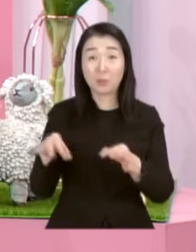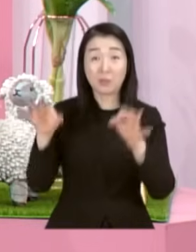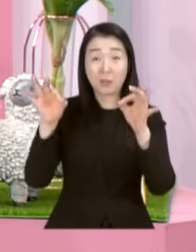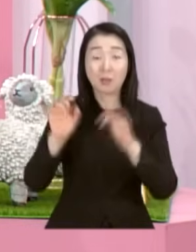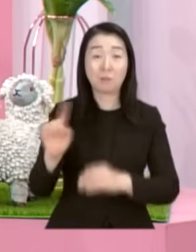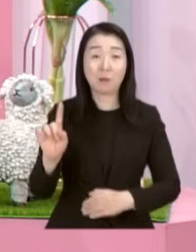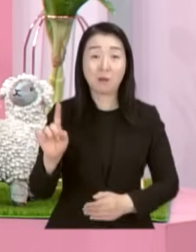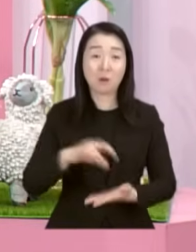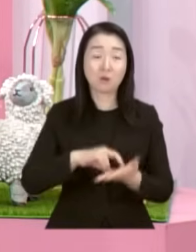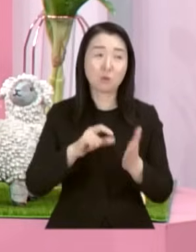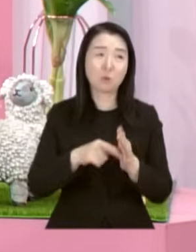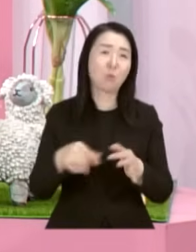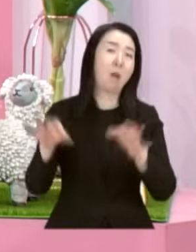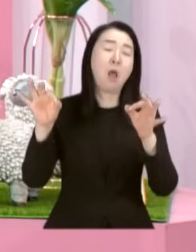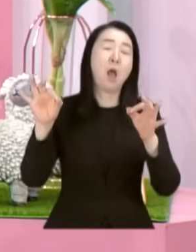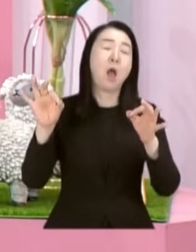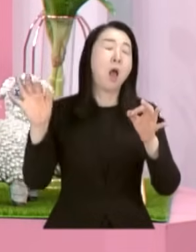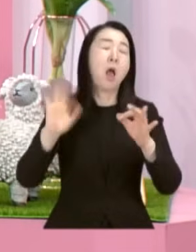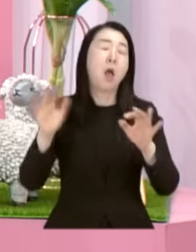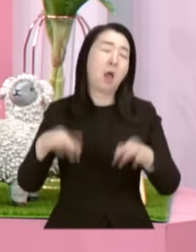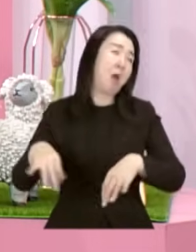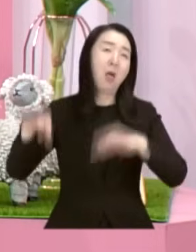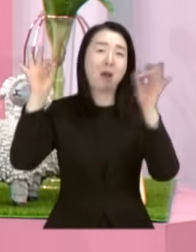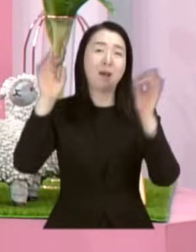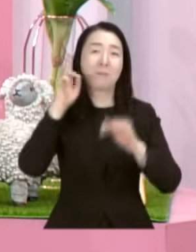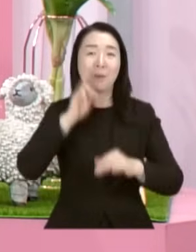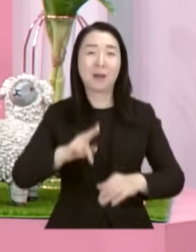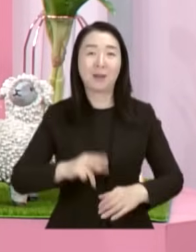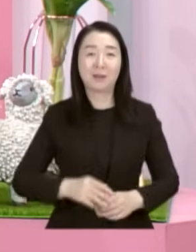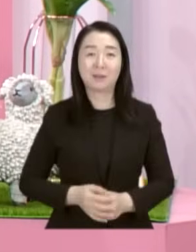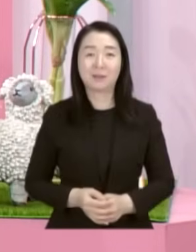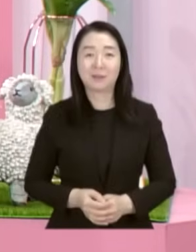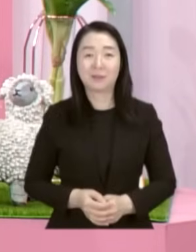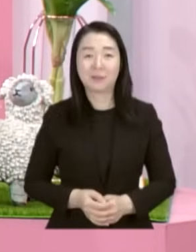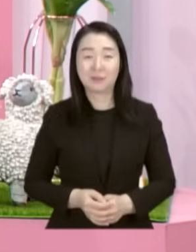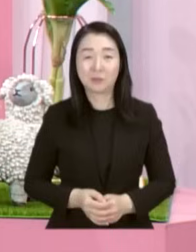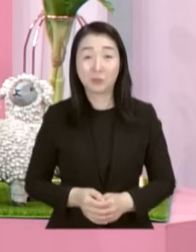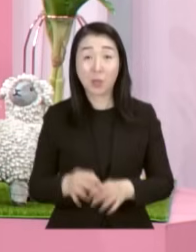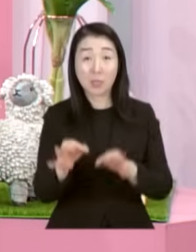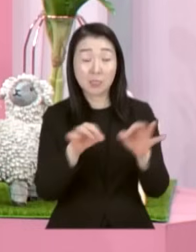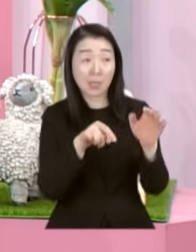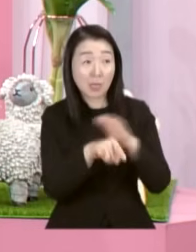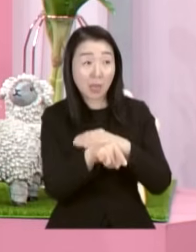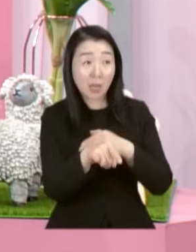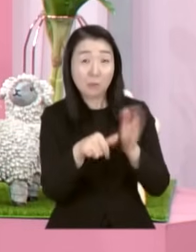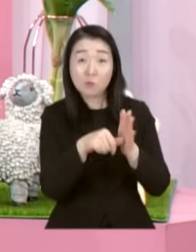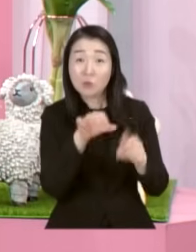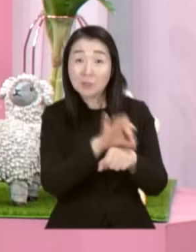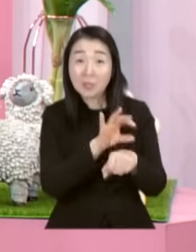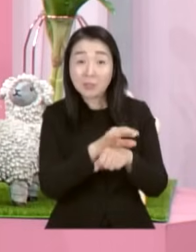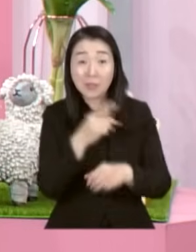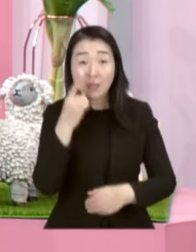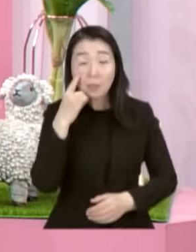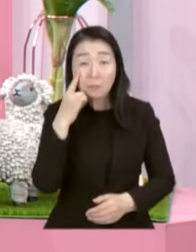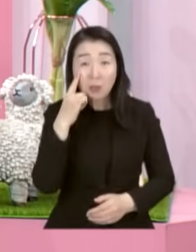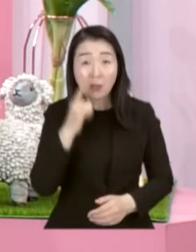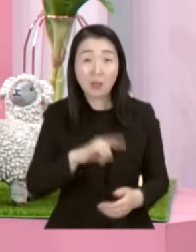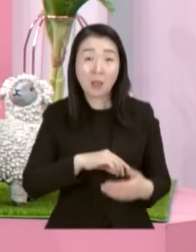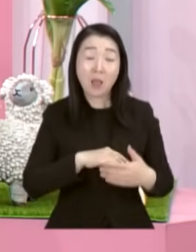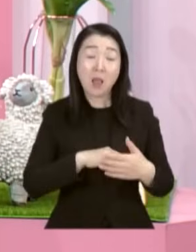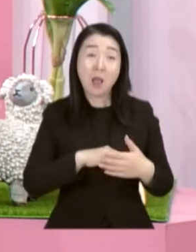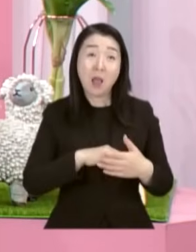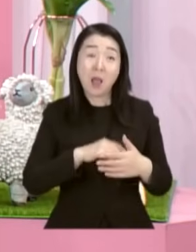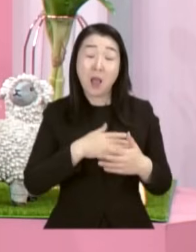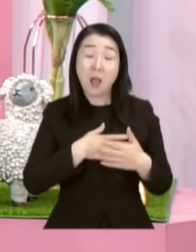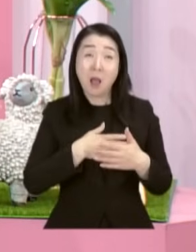물가가 어느 정도 올라야죠. 그러니까 너무 뛰니까 이게 어느 정도 올라야 되는데 시장 한번 나가서 사오려면